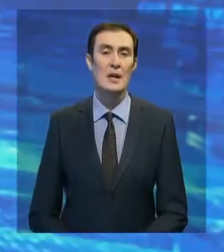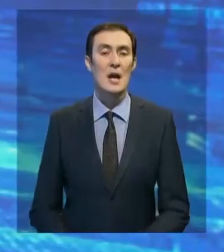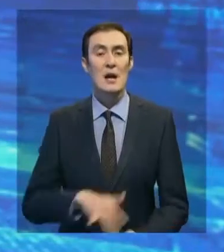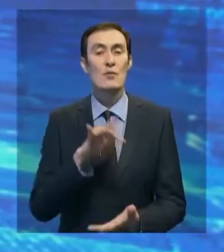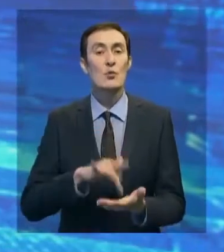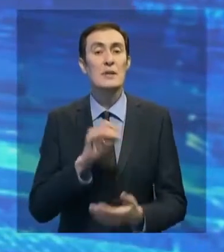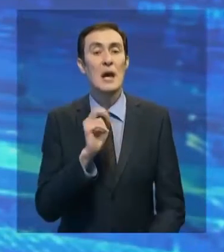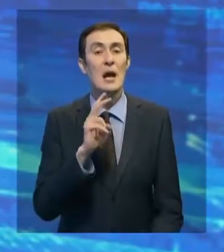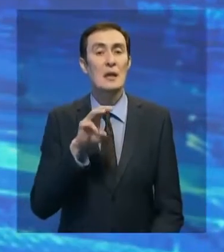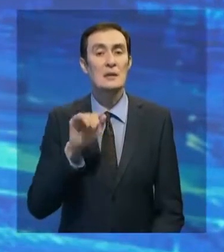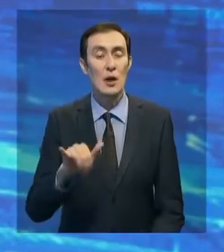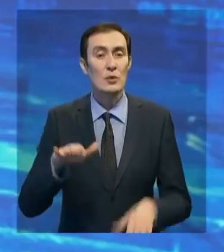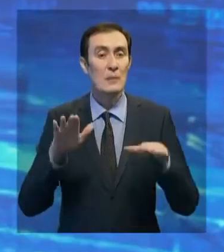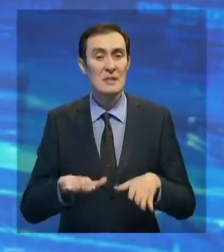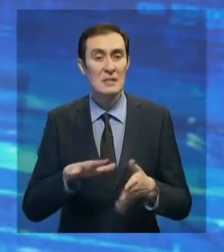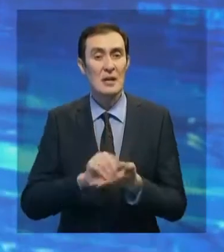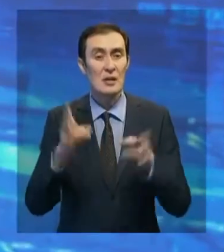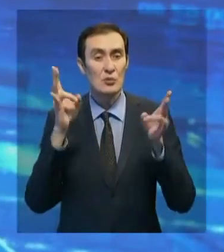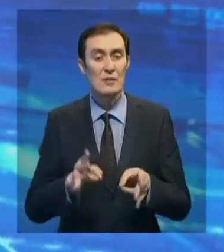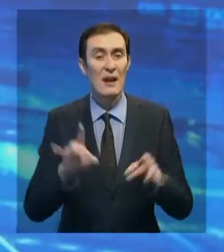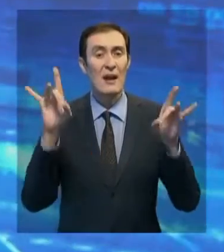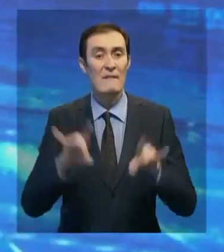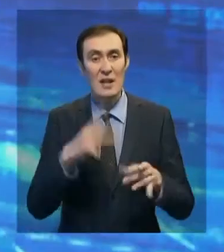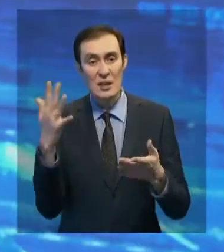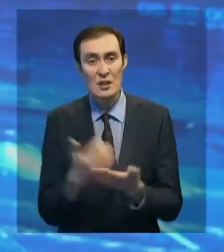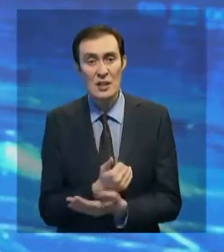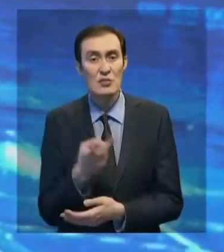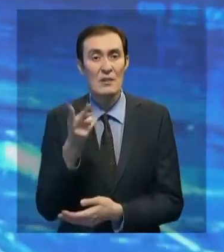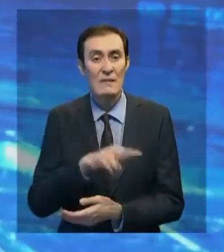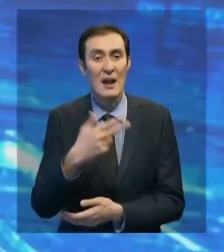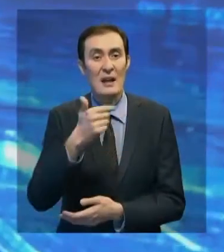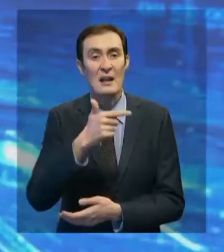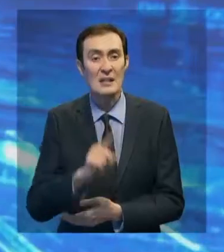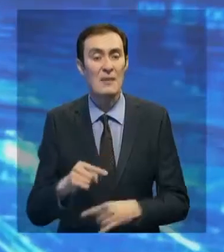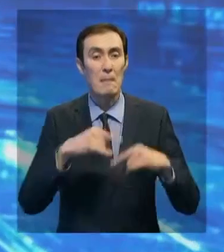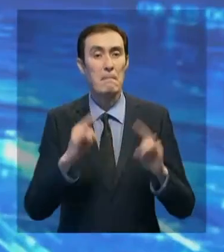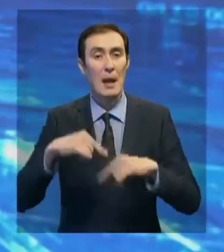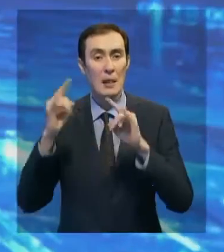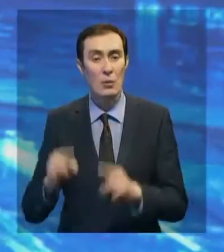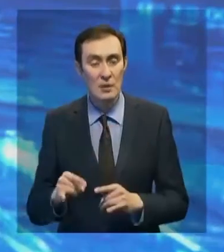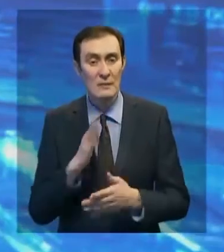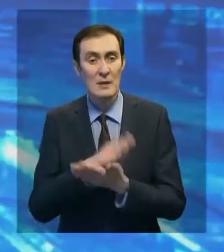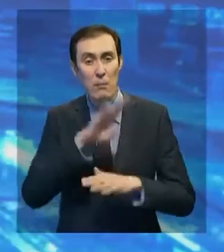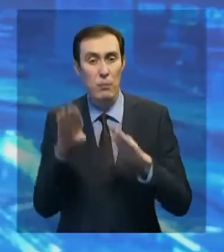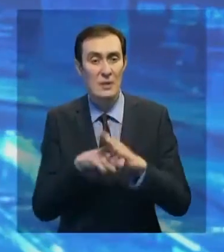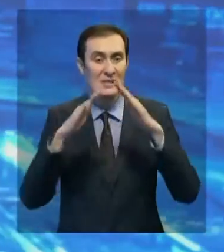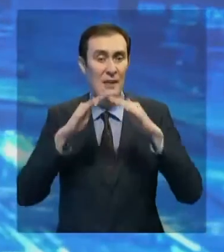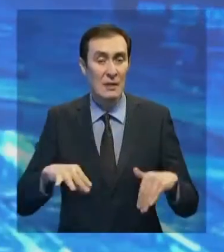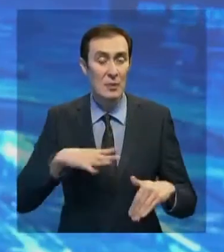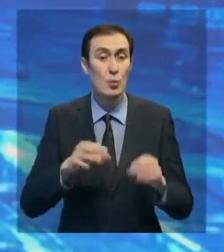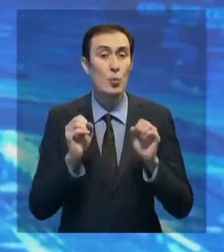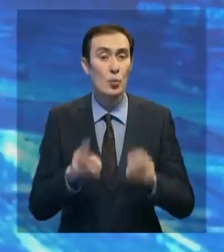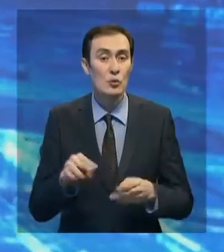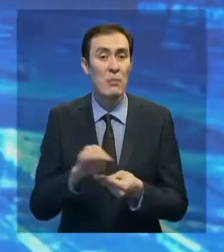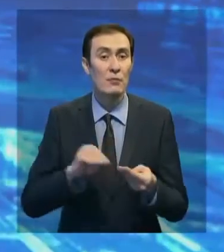Тем временем в Актау на месте разрушенного кафе нашли еще 2 газовых баллона. Оставаясь под завалами, они создавали